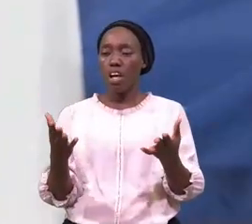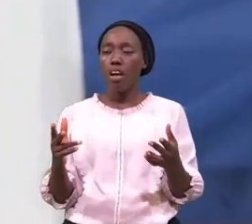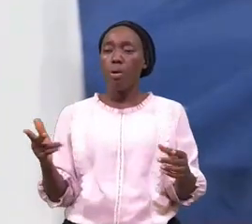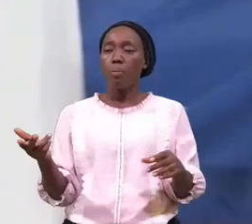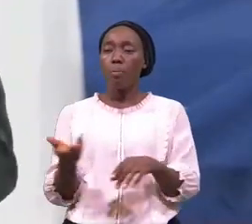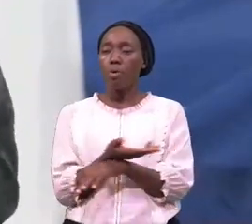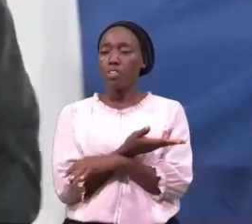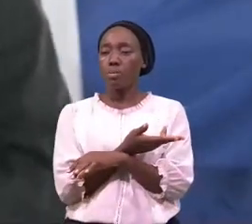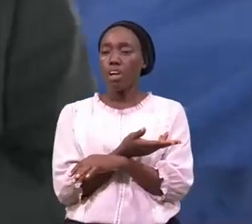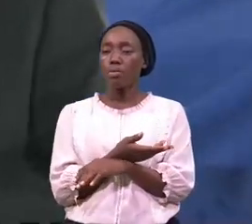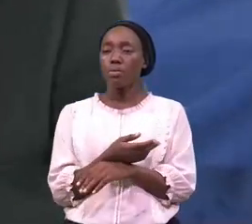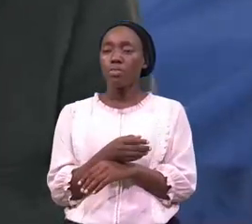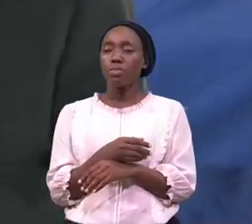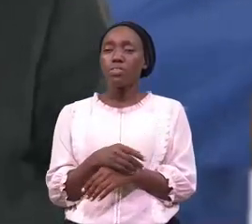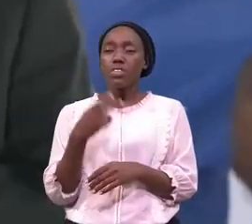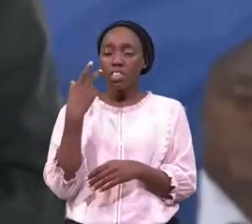Ça croissait.